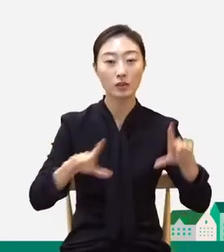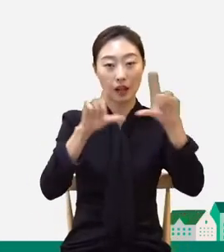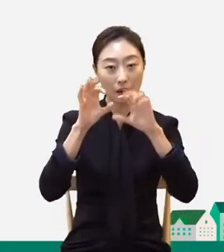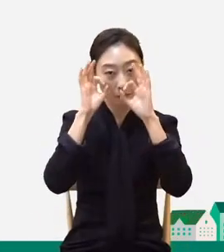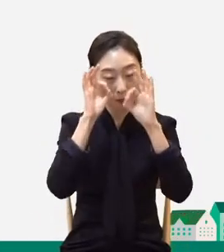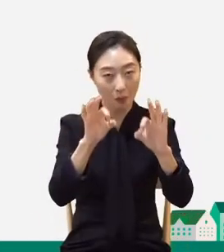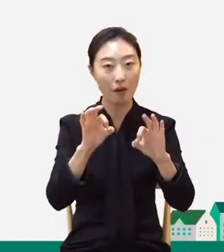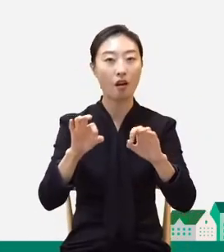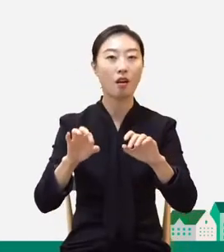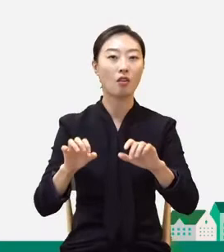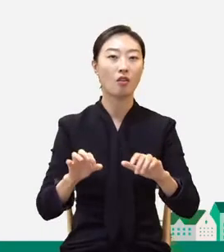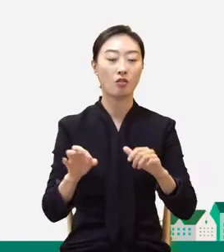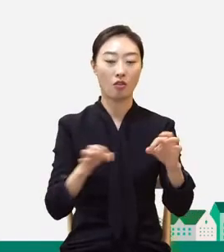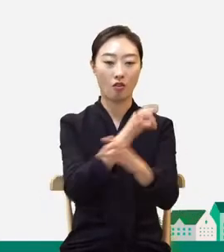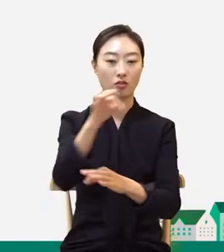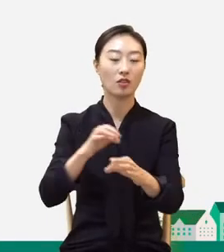들어오셨습니다.